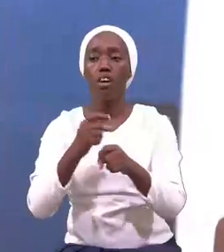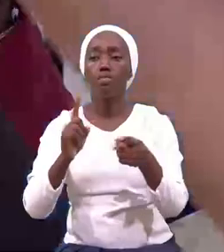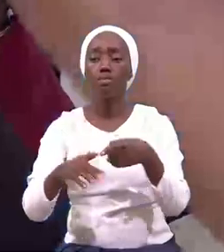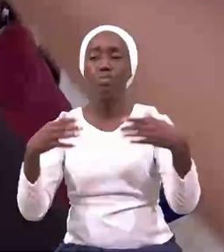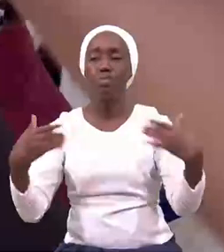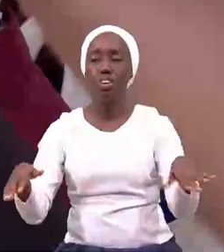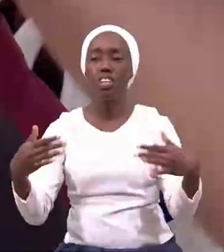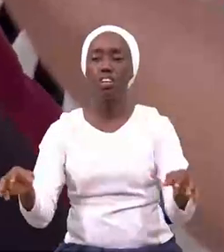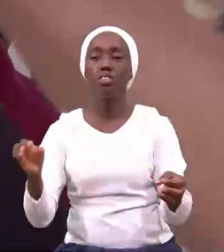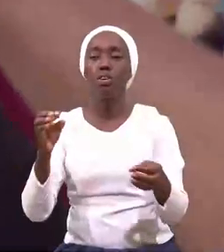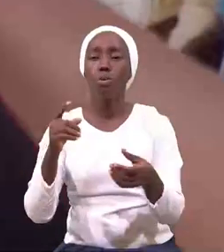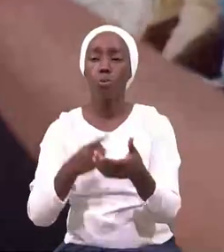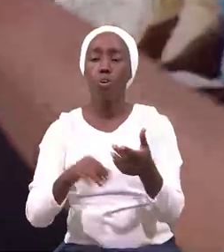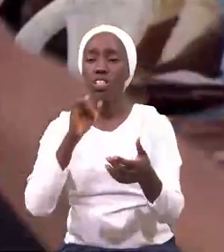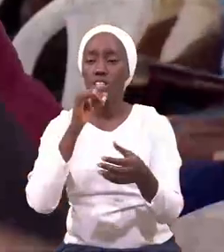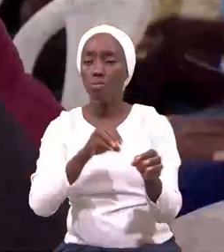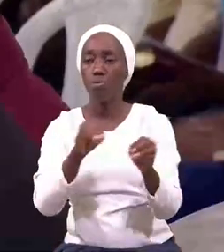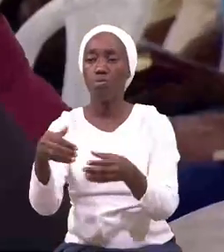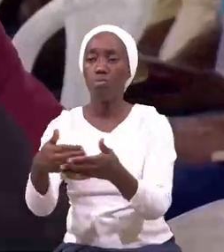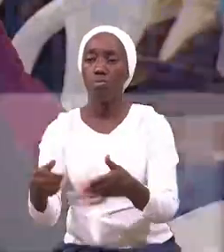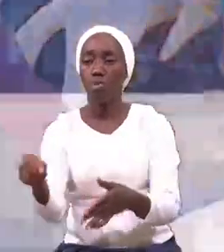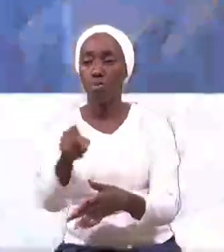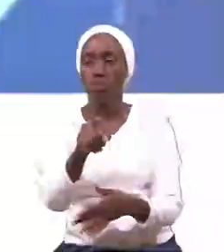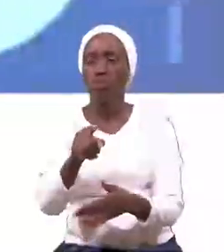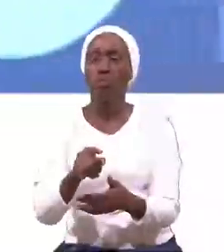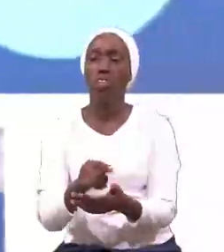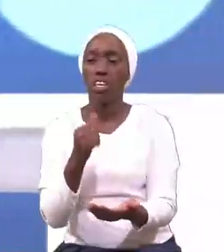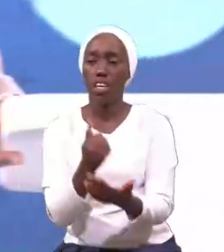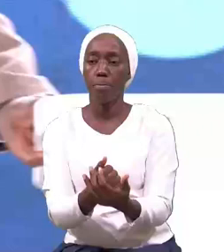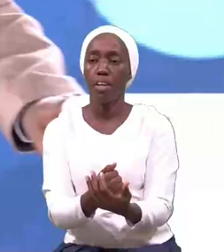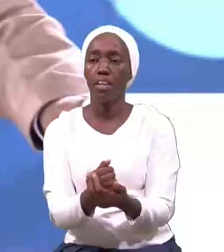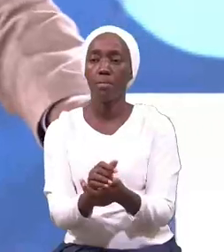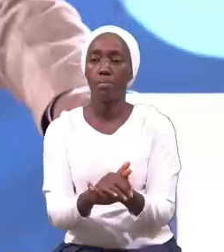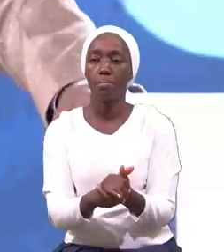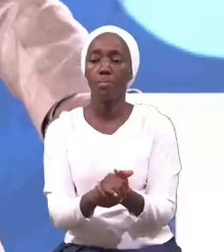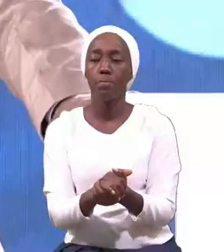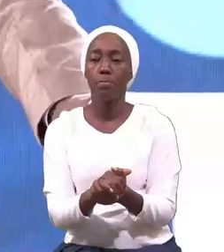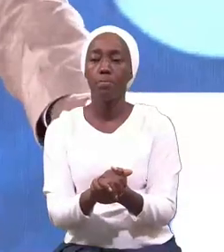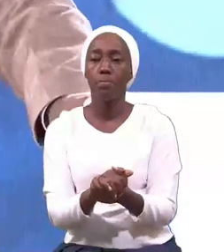Il te donnera suffisamment d'années pour terminer ce pour quoi il t'a appelé.